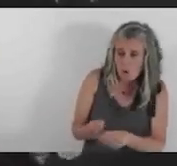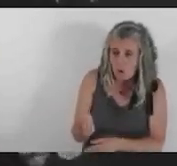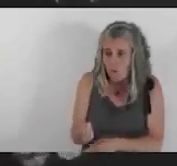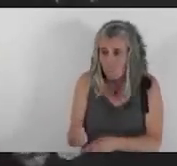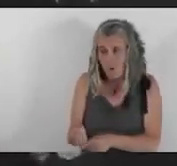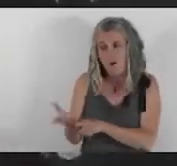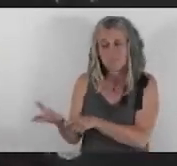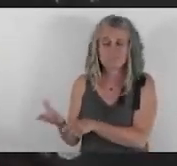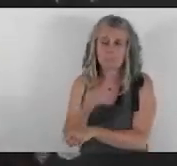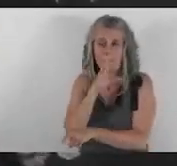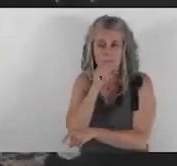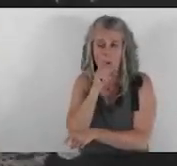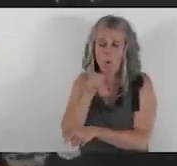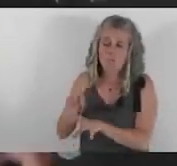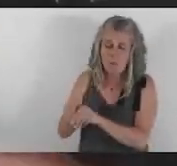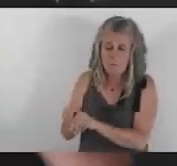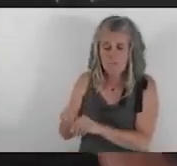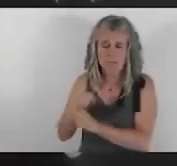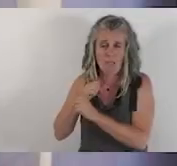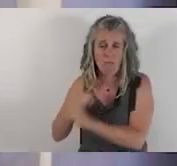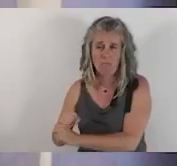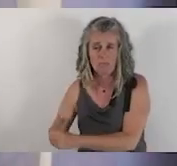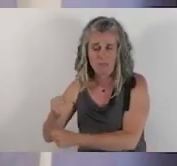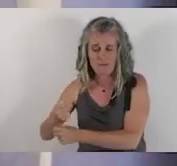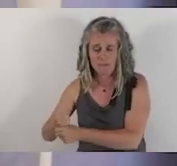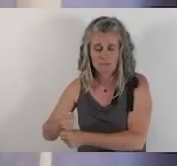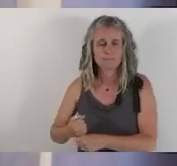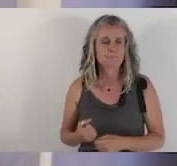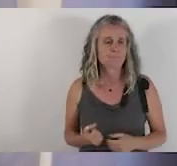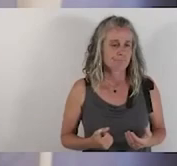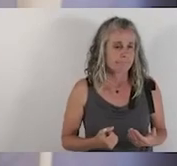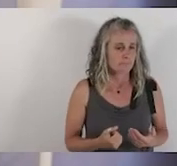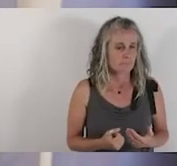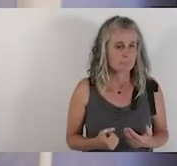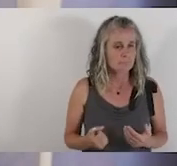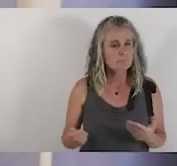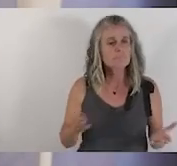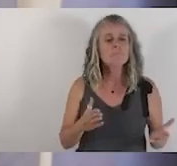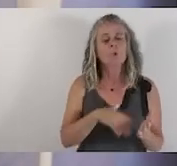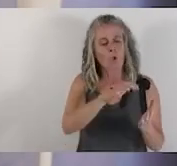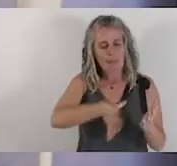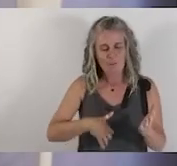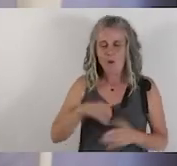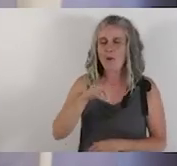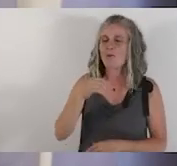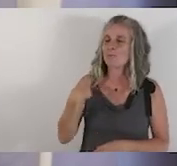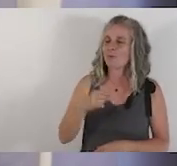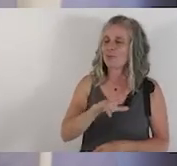merci Madame Roche. Je vais donc prendre les votes sur les rapports 35 à 37.